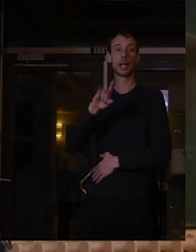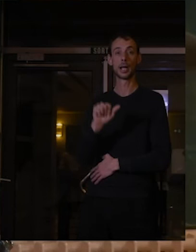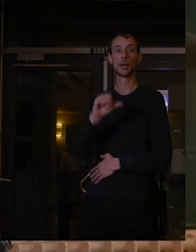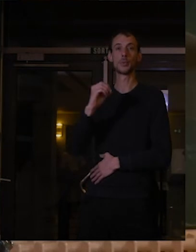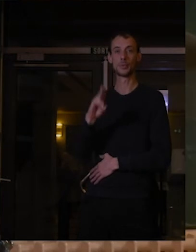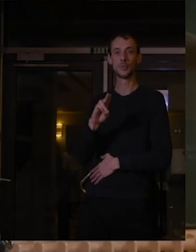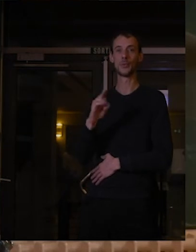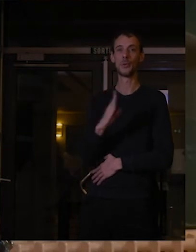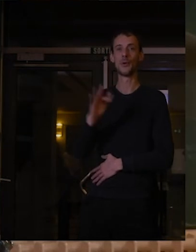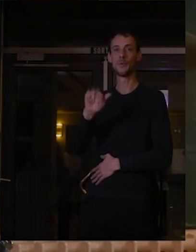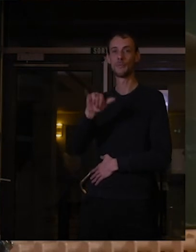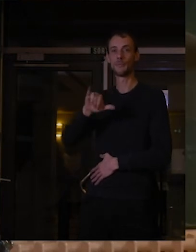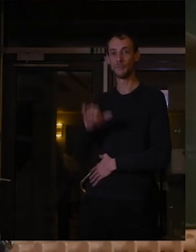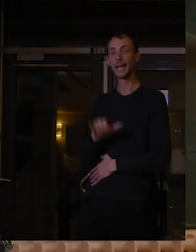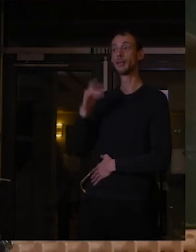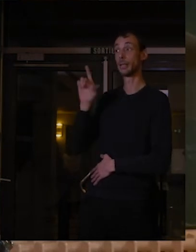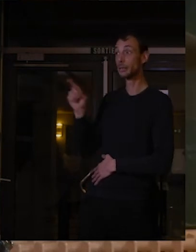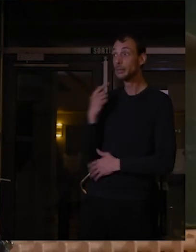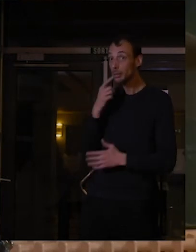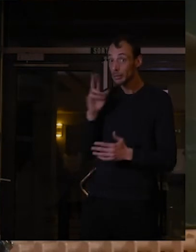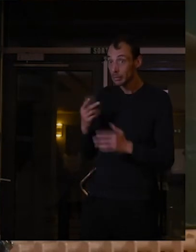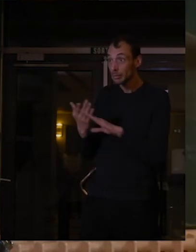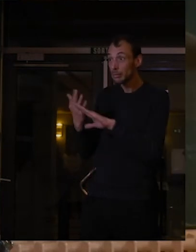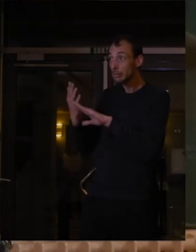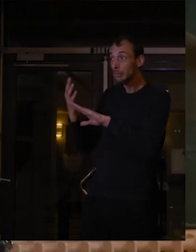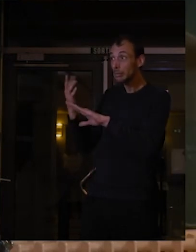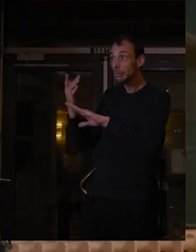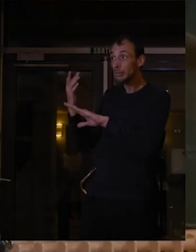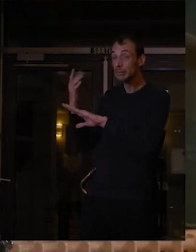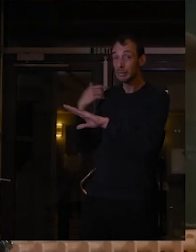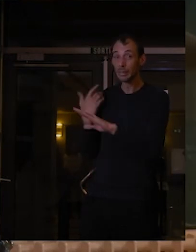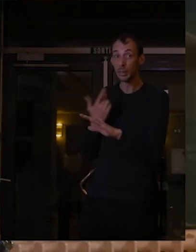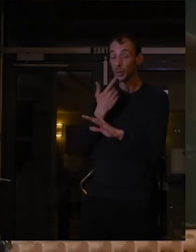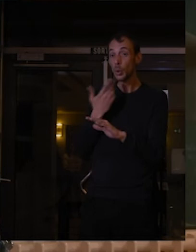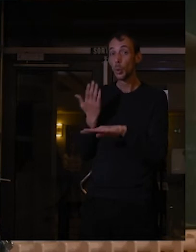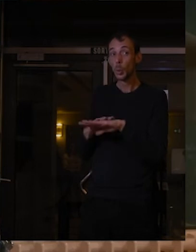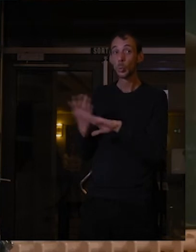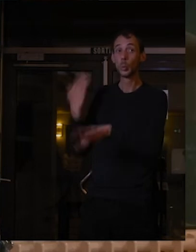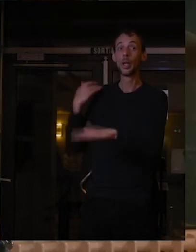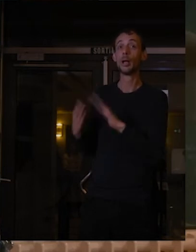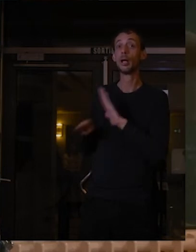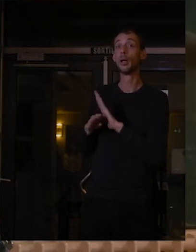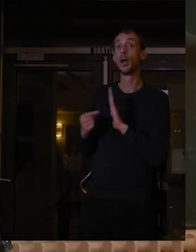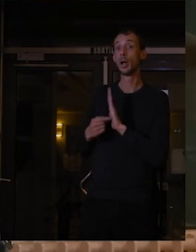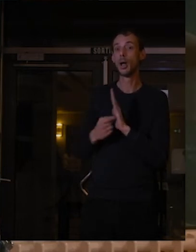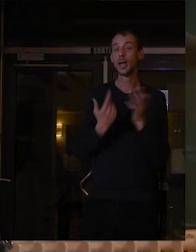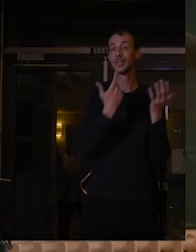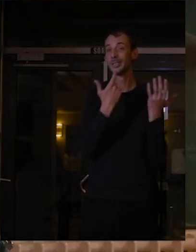bâtonnière depuis 560 ans. Donc c'est quand même révélateur dans une profession qui est très